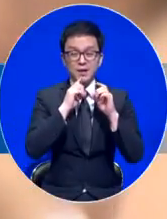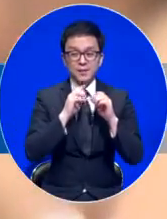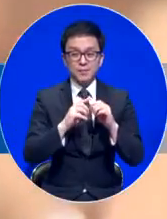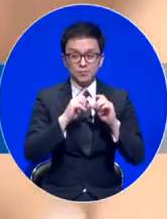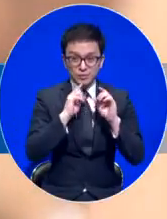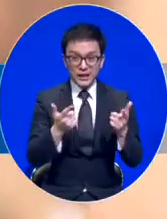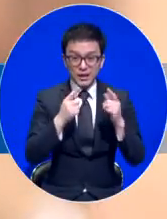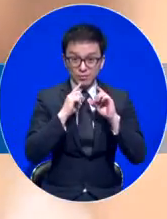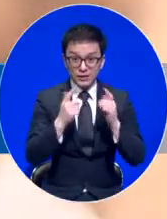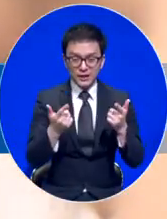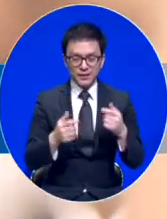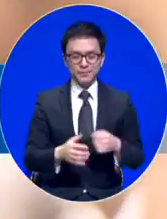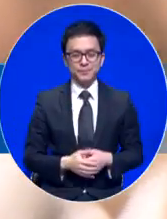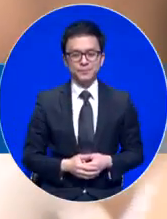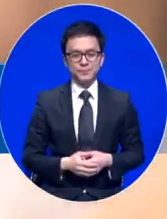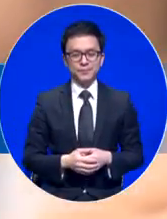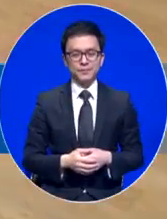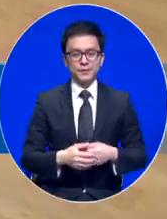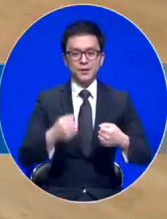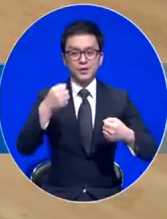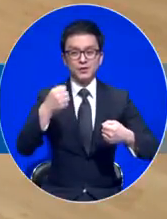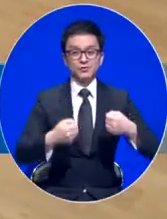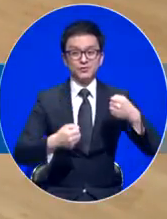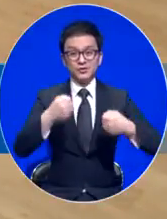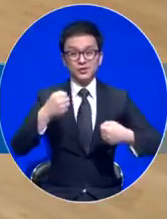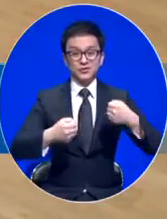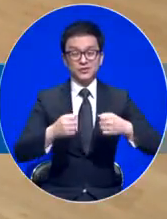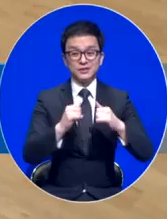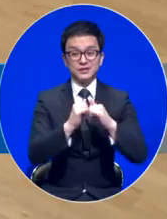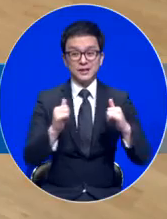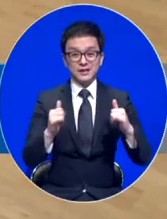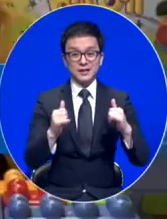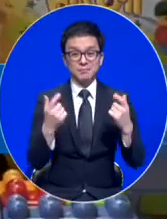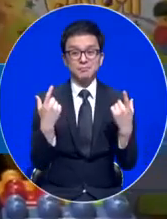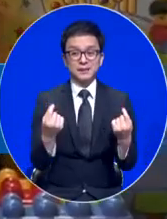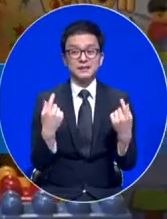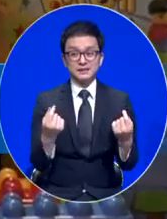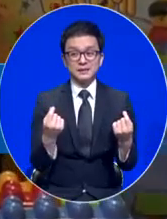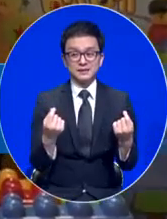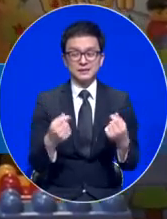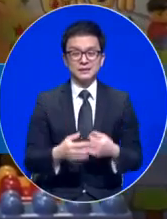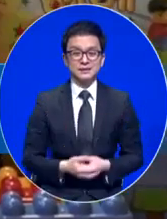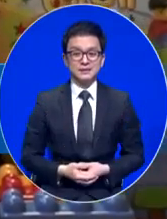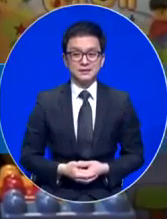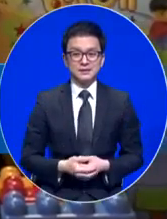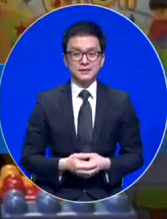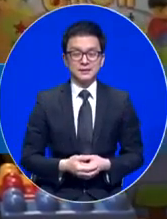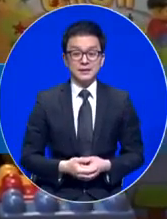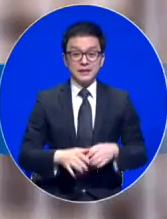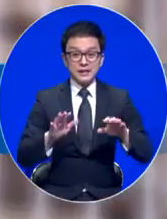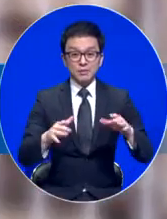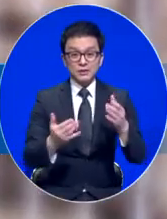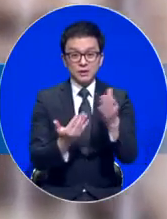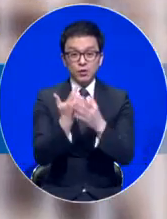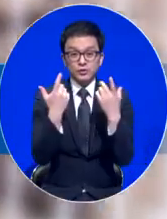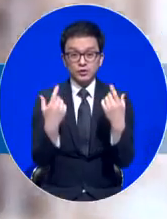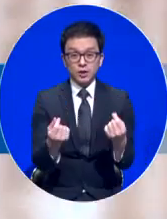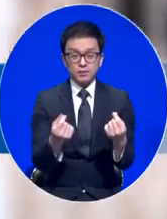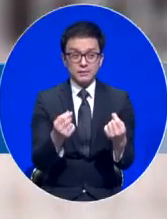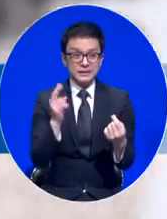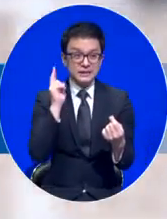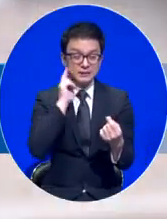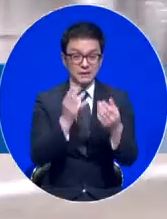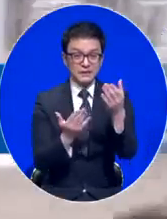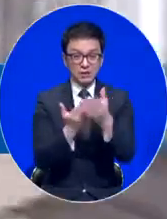기간별 의무교육 과정에 반드시 참여해야 하고요. 또 이번 통학 차량 사망 사고처럼 중대한 안전사고가 한